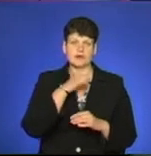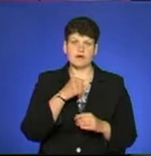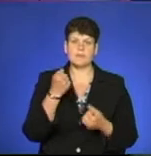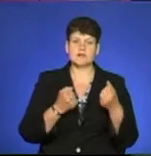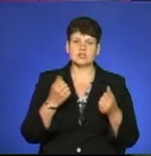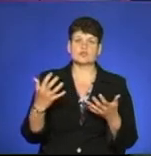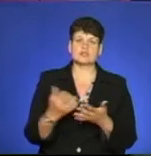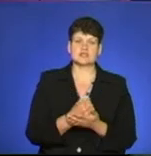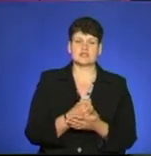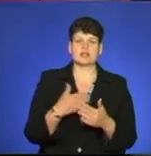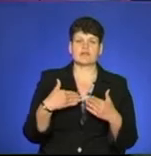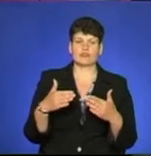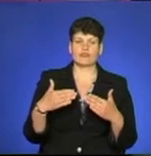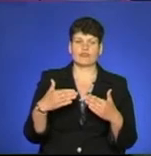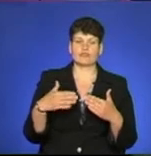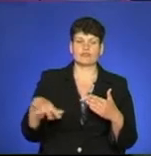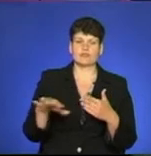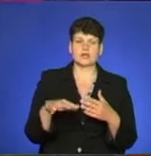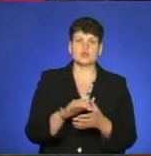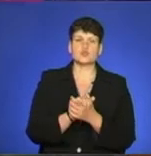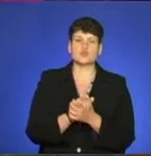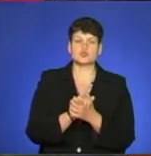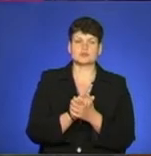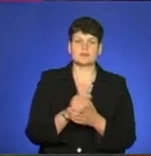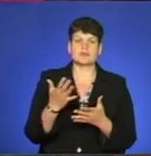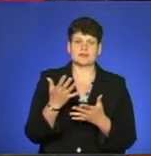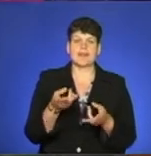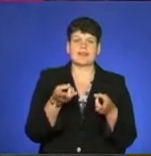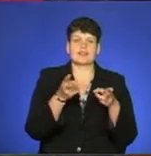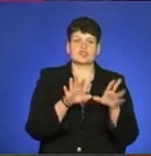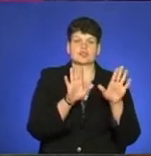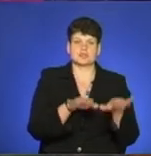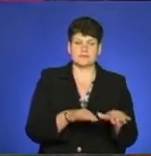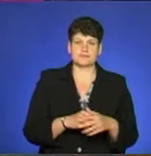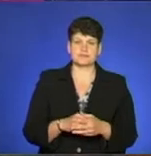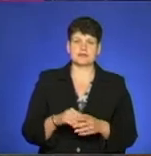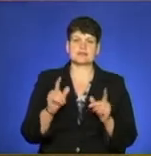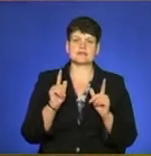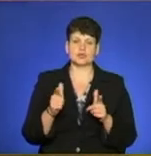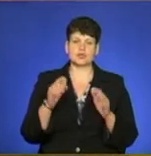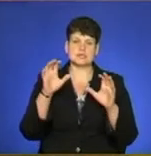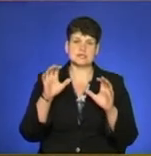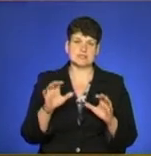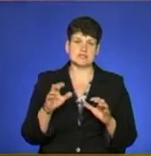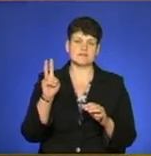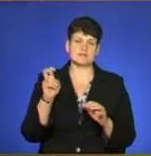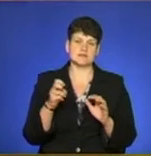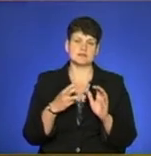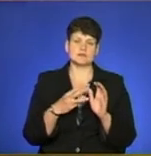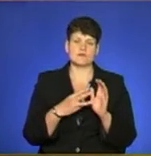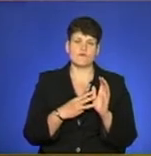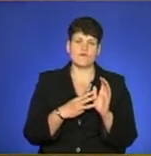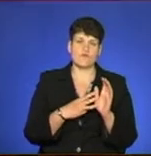поліцейські знайшли в дворі багатоповерхівки на масиві «Дружба», де зловмисник залишив її. Згідно статті 208 Кримінально-процесуального кодексу